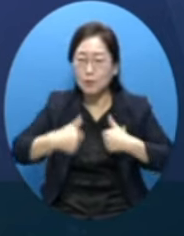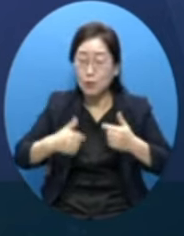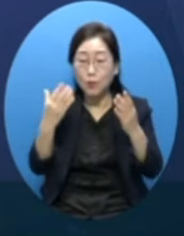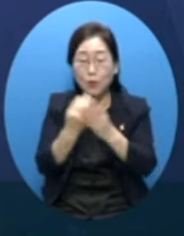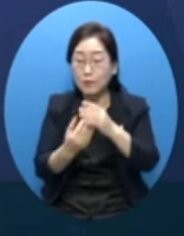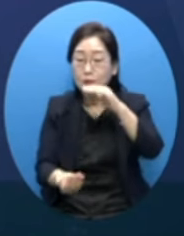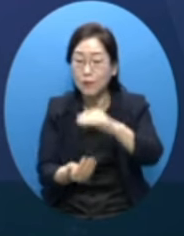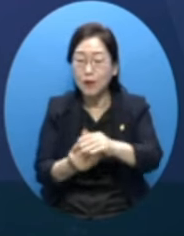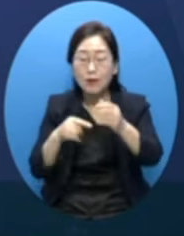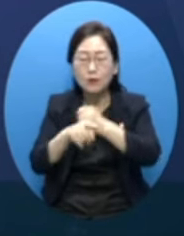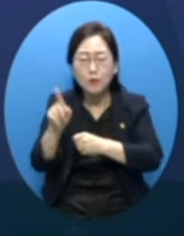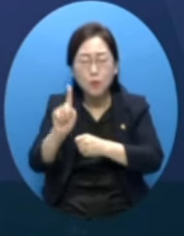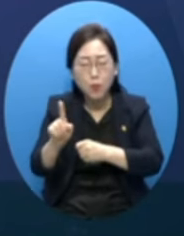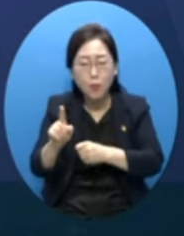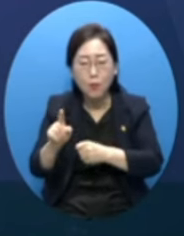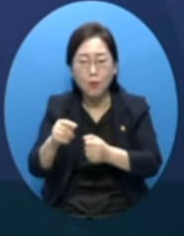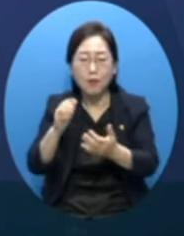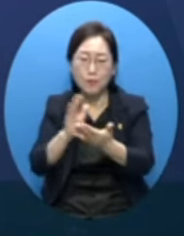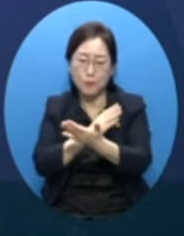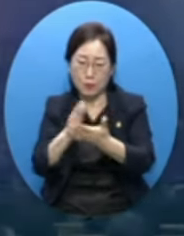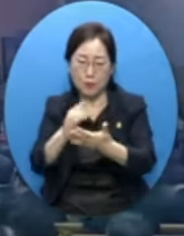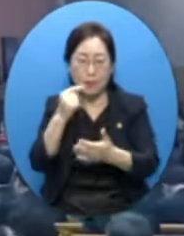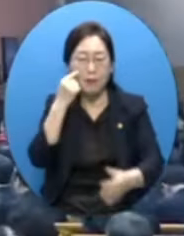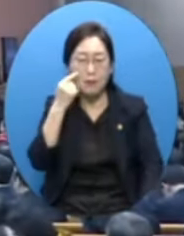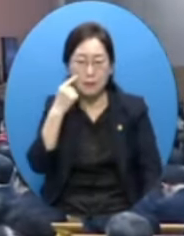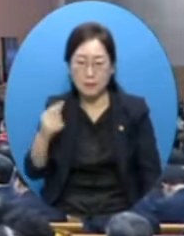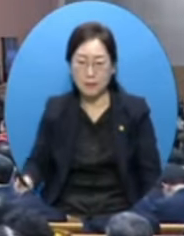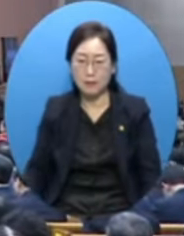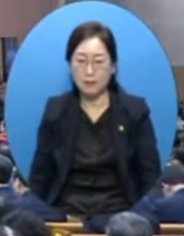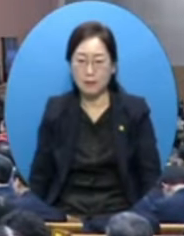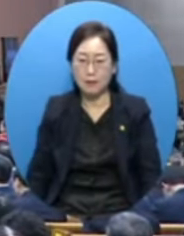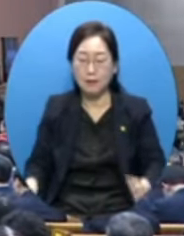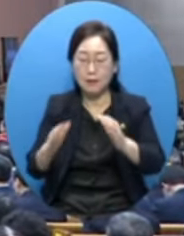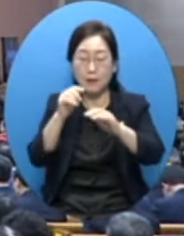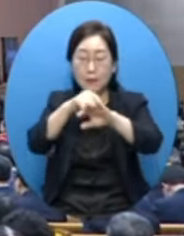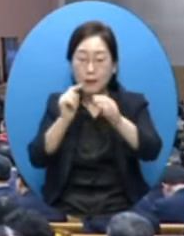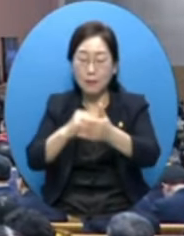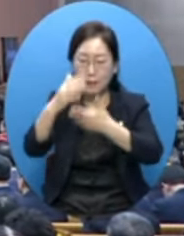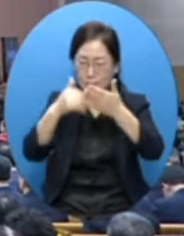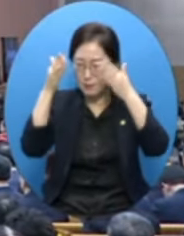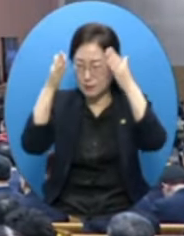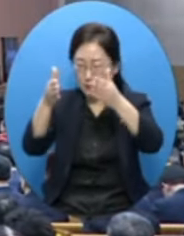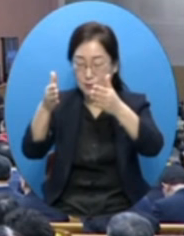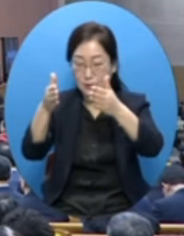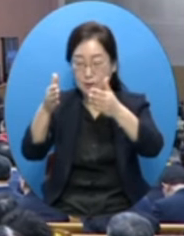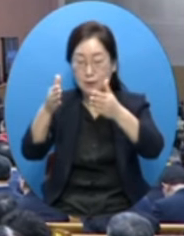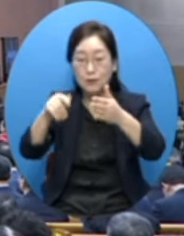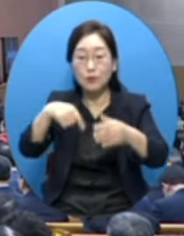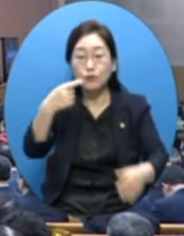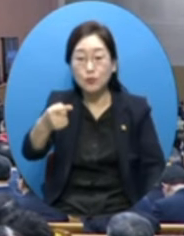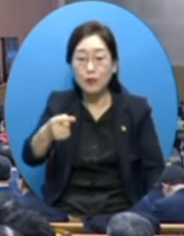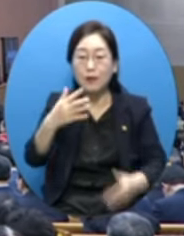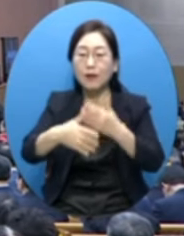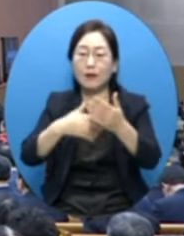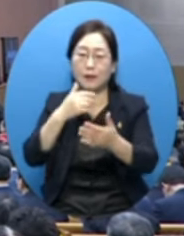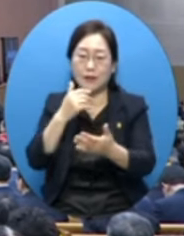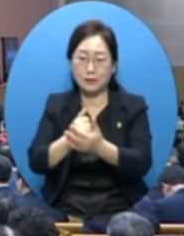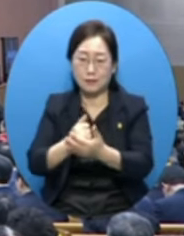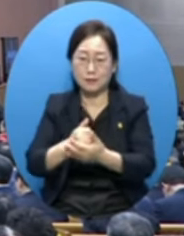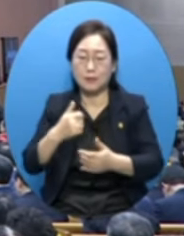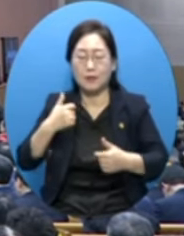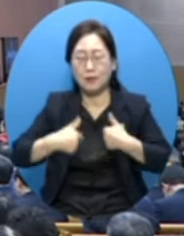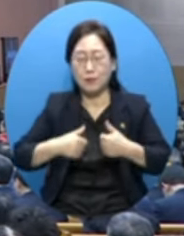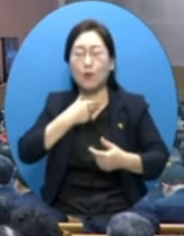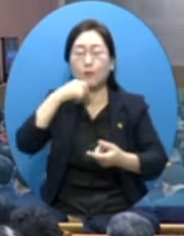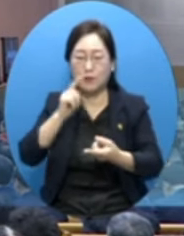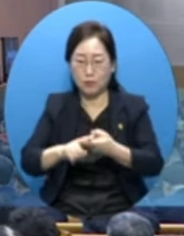무엇인지 분별하도록 하라. 마음을 하나님께로 향한 다음 우리는 반드시 하나님이 기뻐하시는 삶을 살아야 합니다.